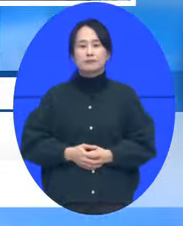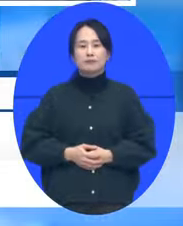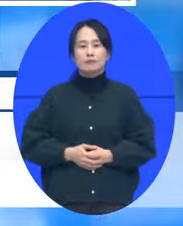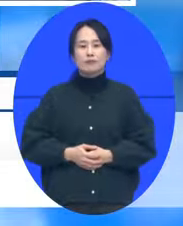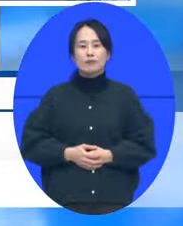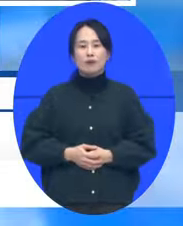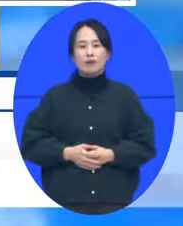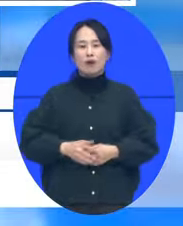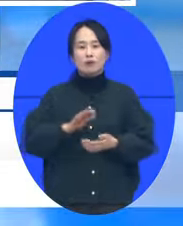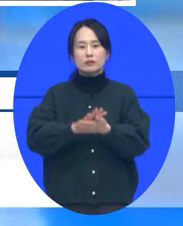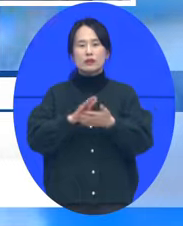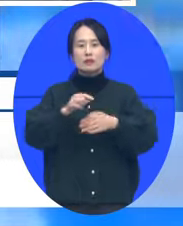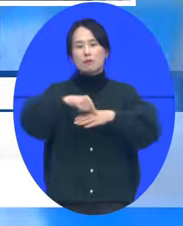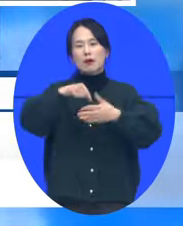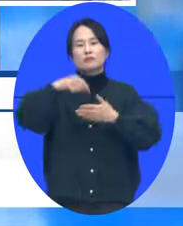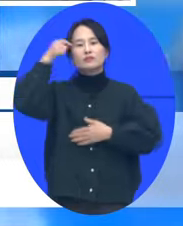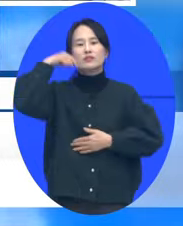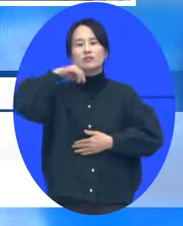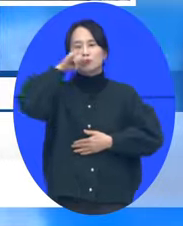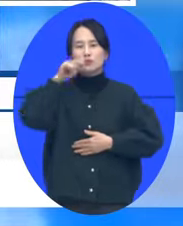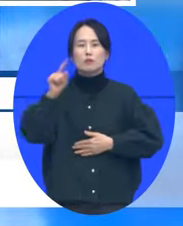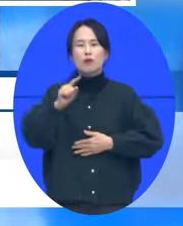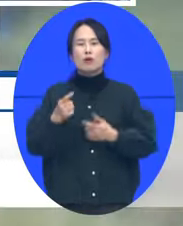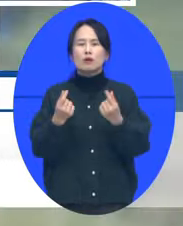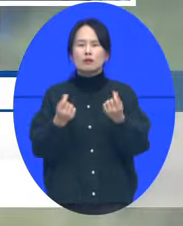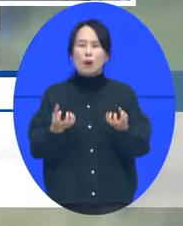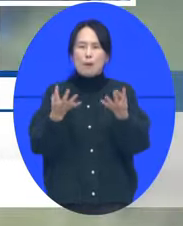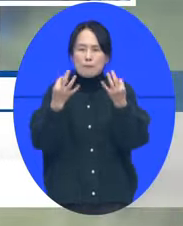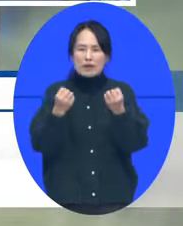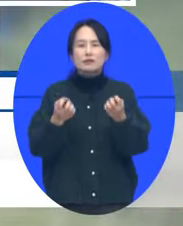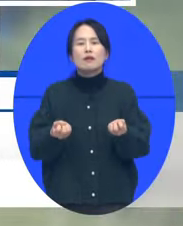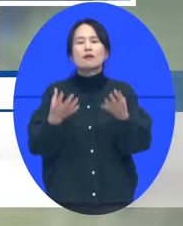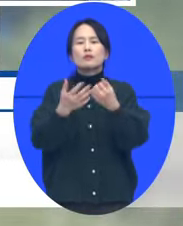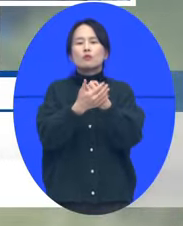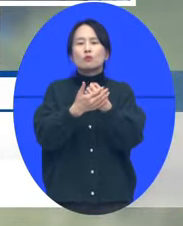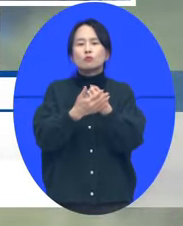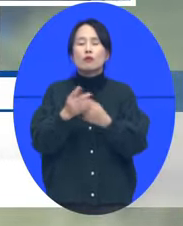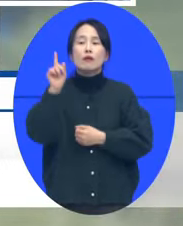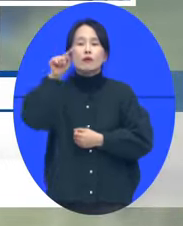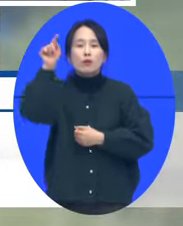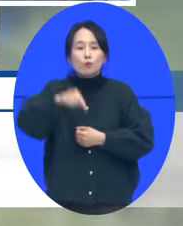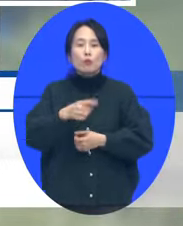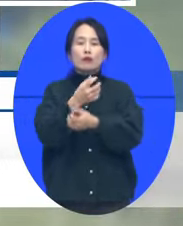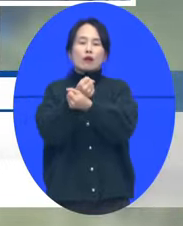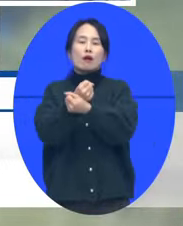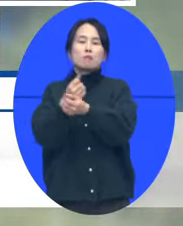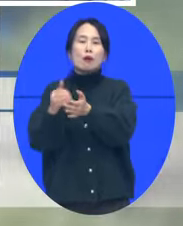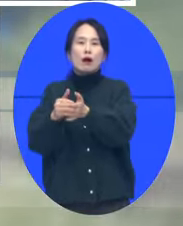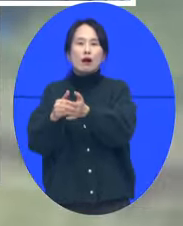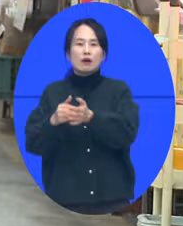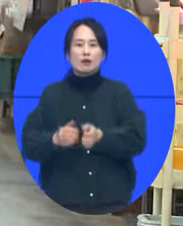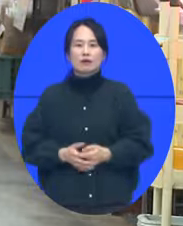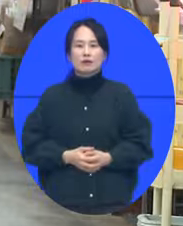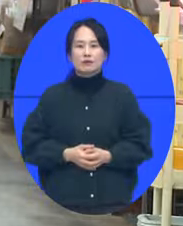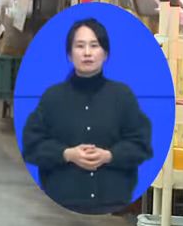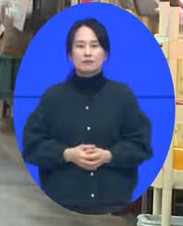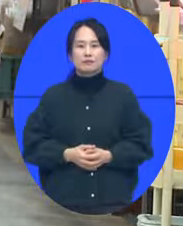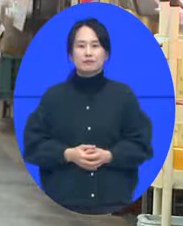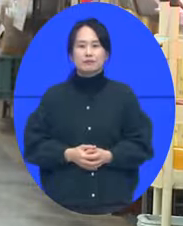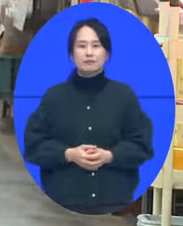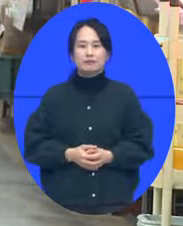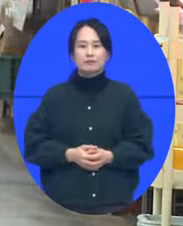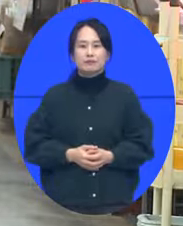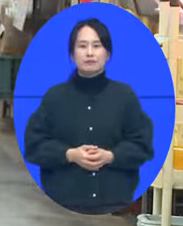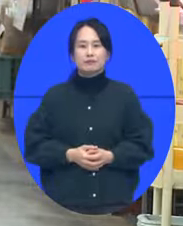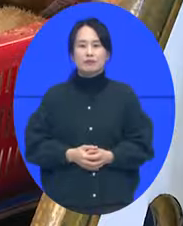저희가 좀 온기를 느낄 수 있었던 게 이런 많은 행사들 덕분에 내일 오시겠다고 예약도 많이 해주시고.